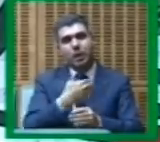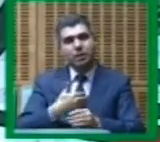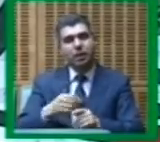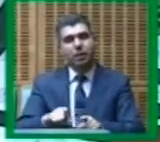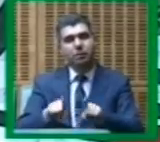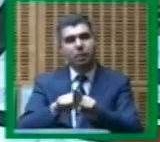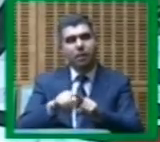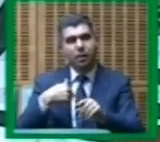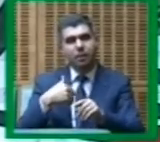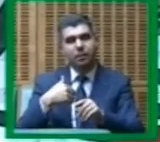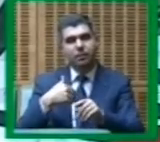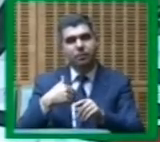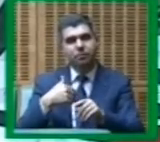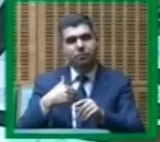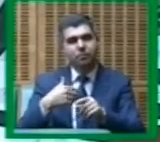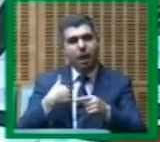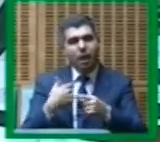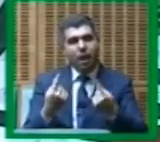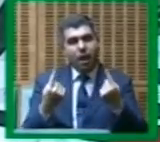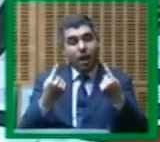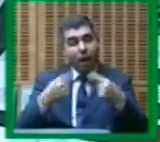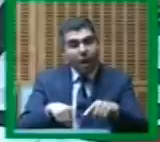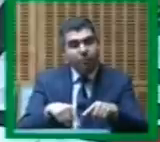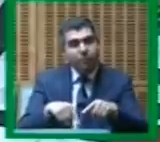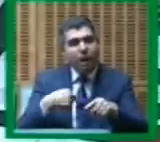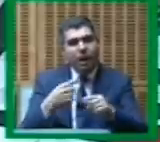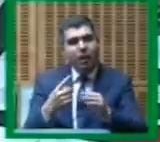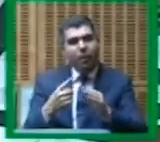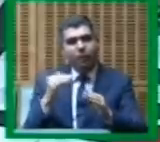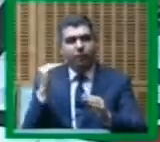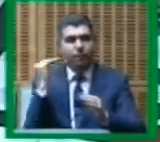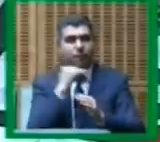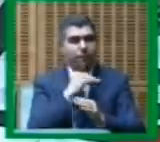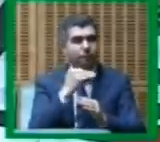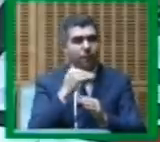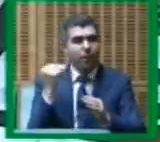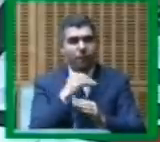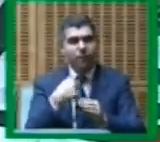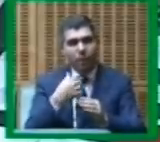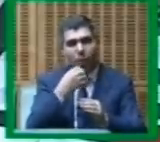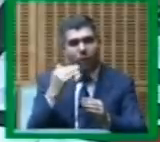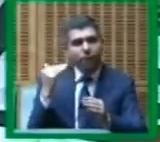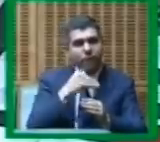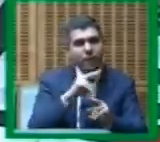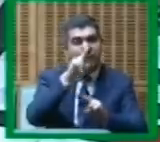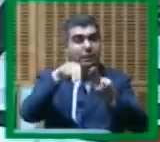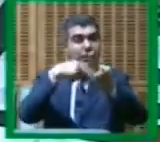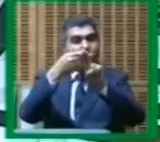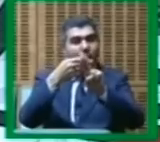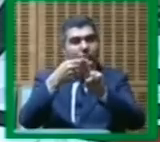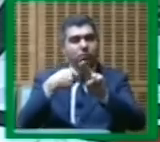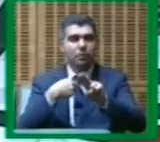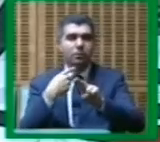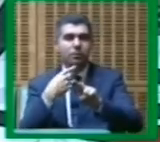ما بغيناش نستبقوا، هذا ما كيعنيش اننا مش ما كنستبقوش، ما معنيتش اننا ما مستعدينش، ولكن حنا ما غاديش نحكموا على النوايا،